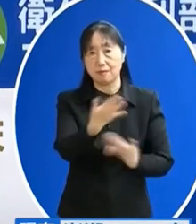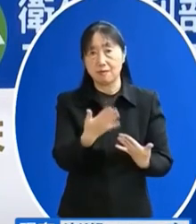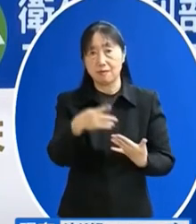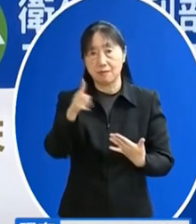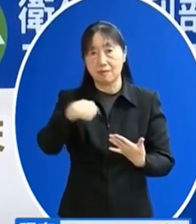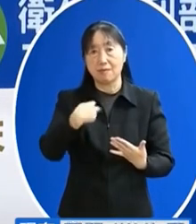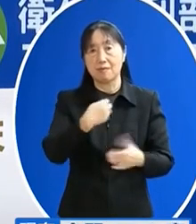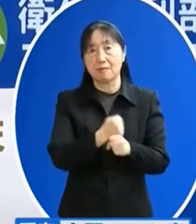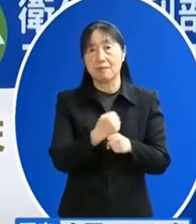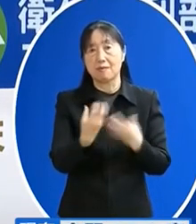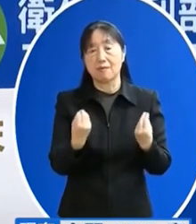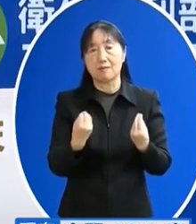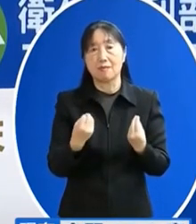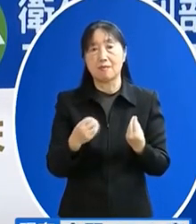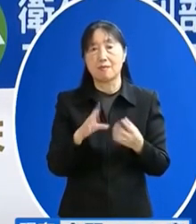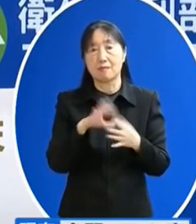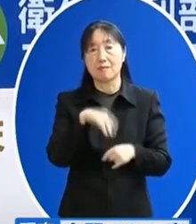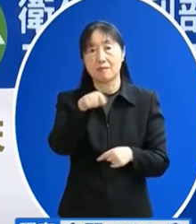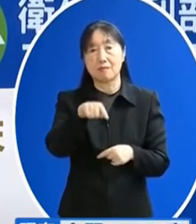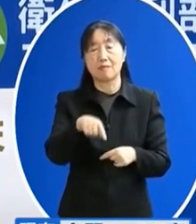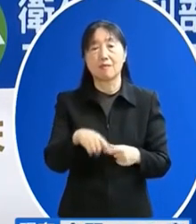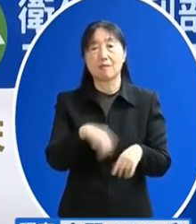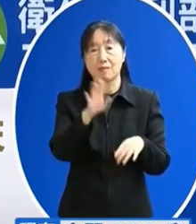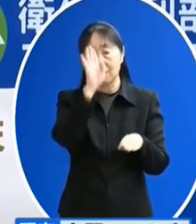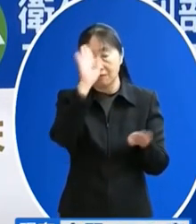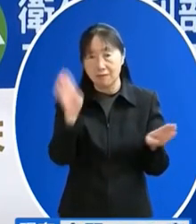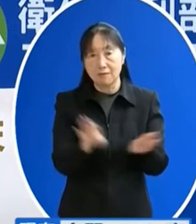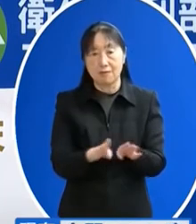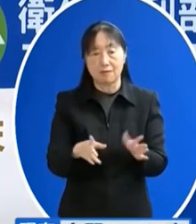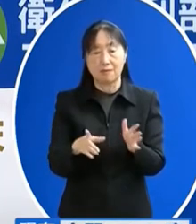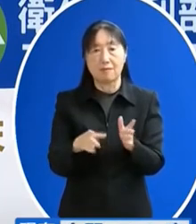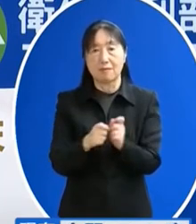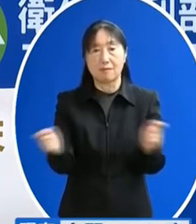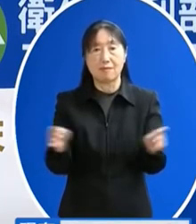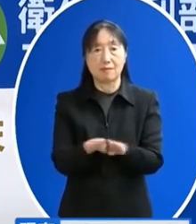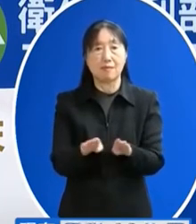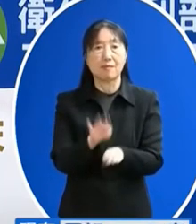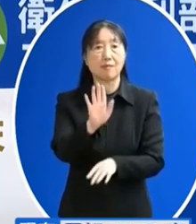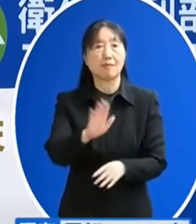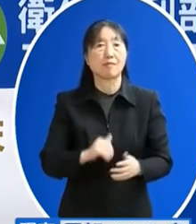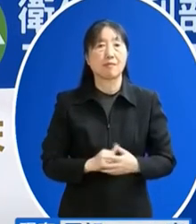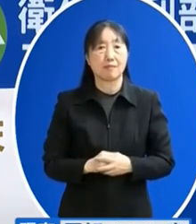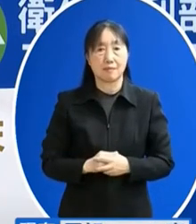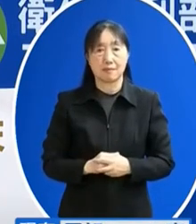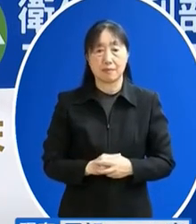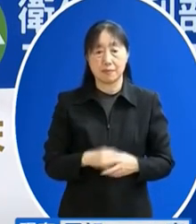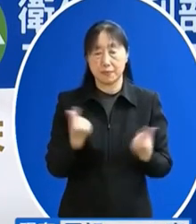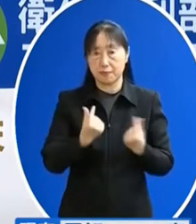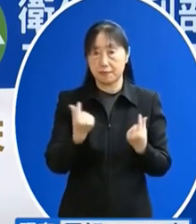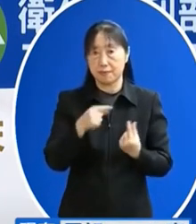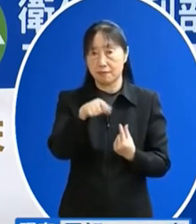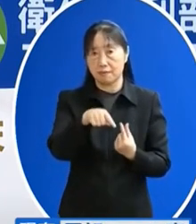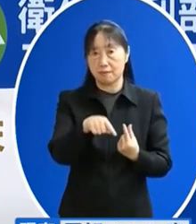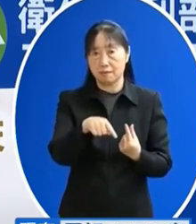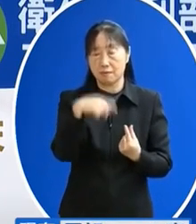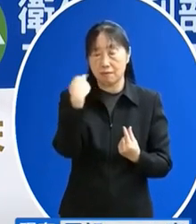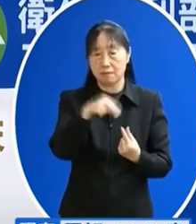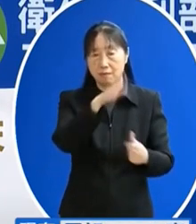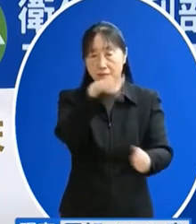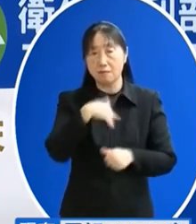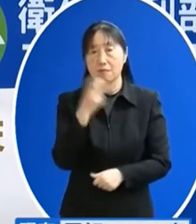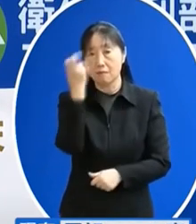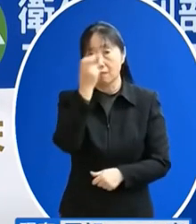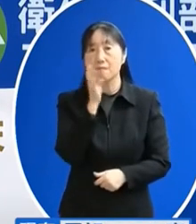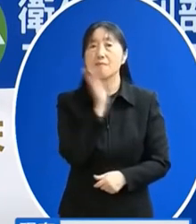院上班的，可以有一些请产假、长假、产假等等的，所以总共大概不需要裁减的